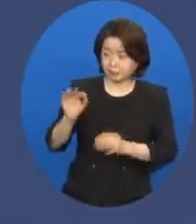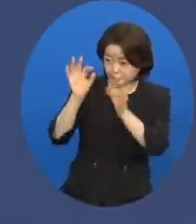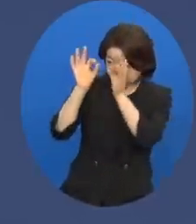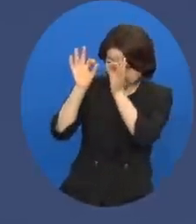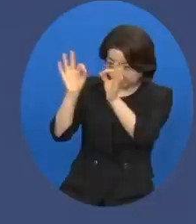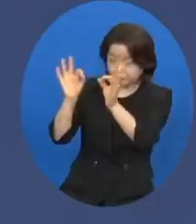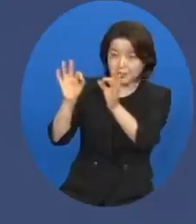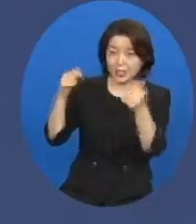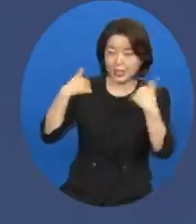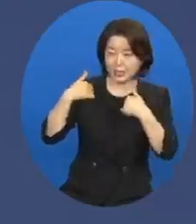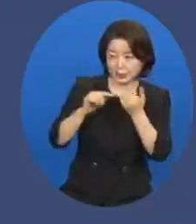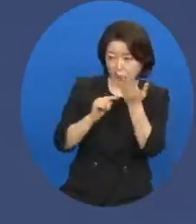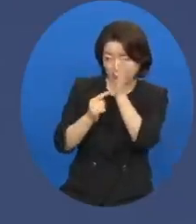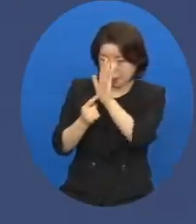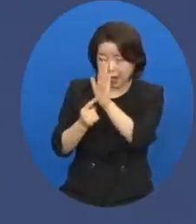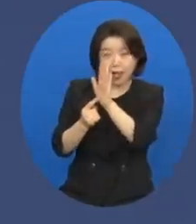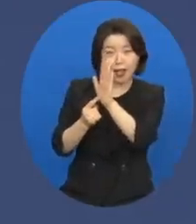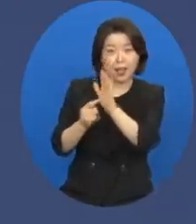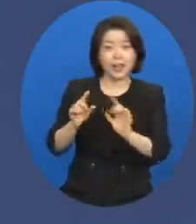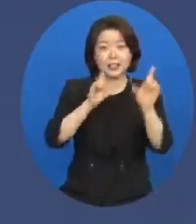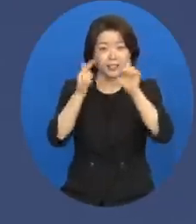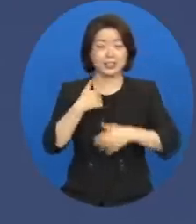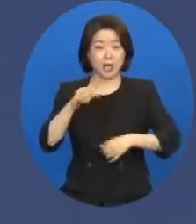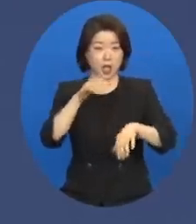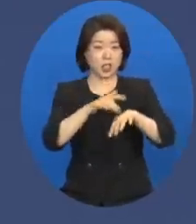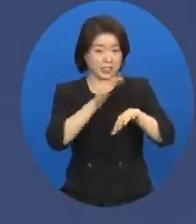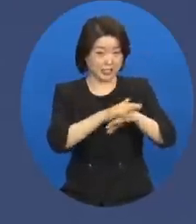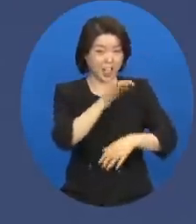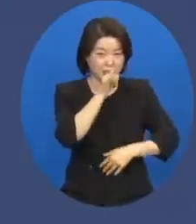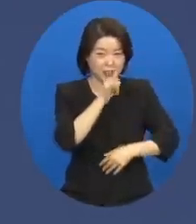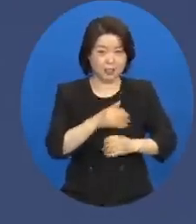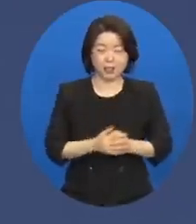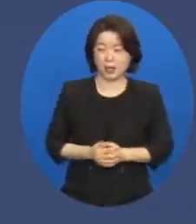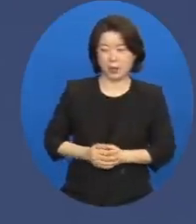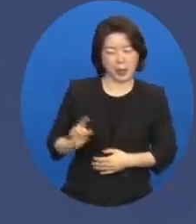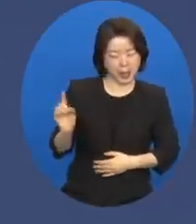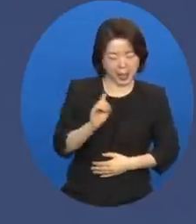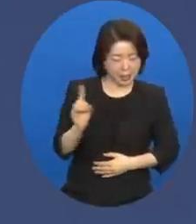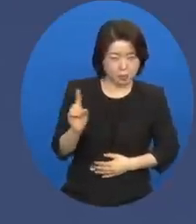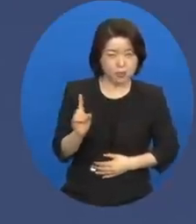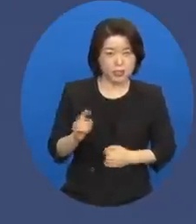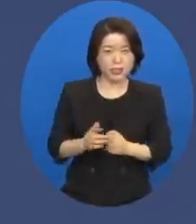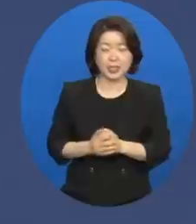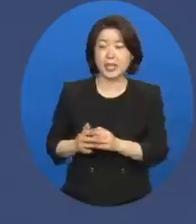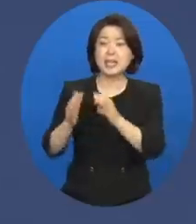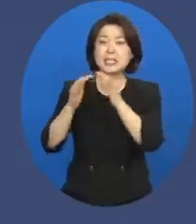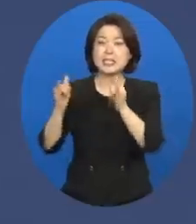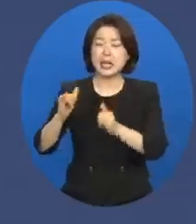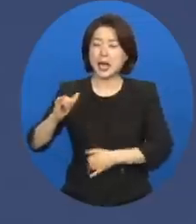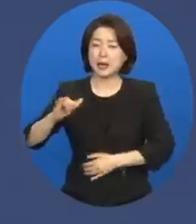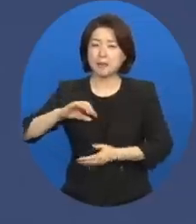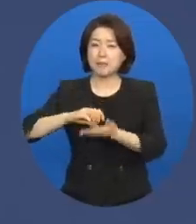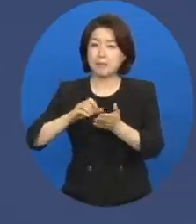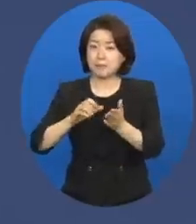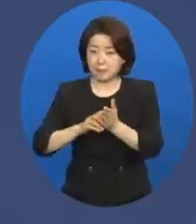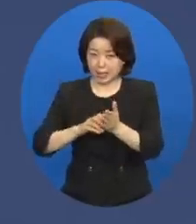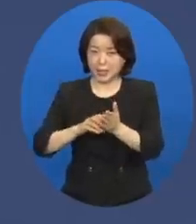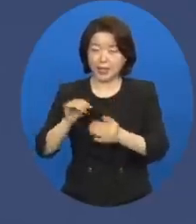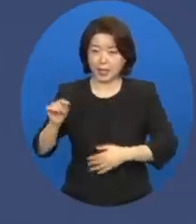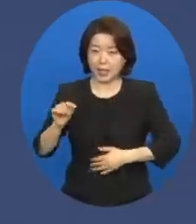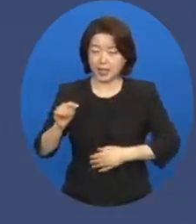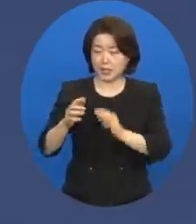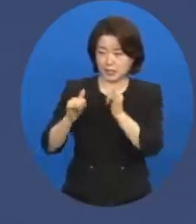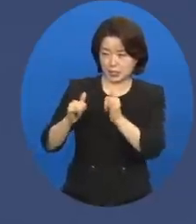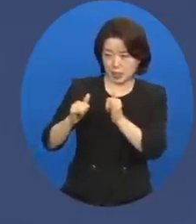보이는 거에 늘 반응하고 살던 그런 습성이 있어가지고 아무리 사람만 해도 주님이